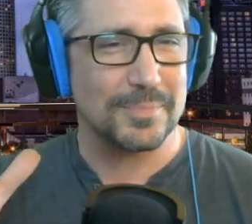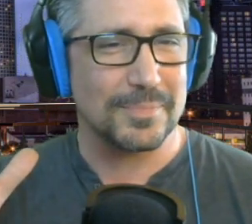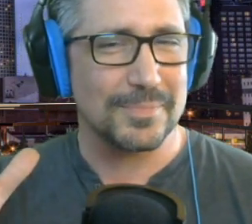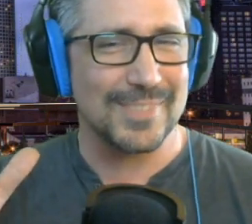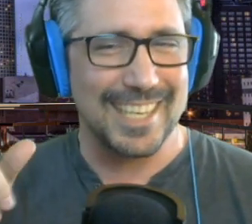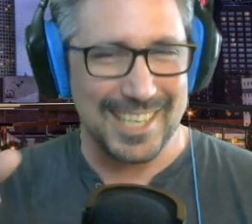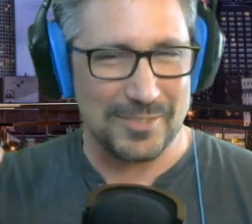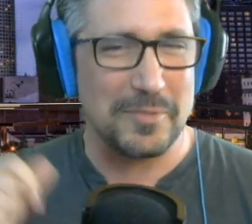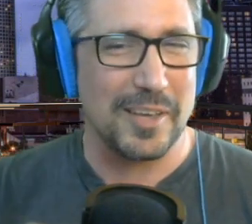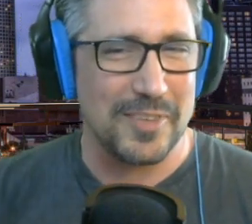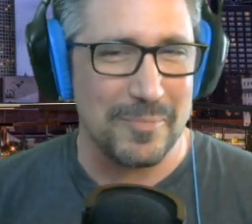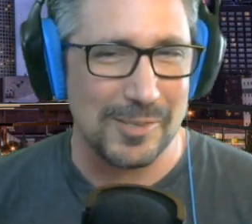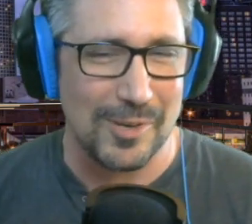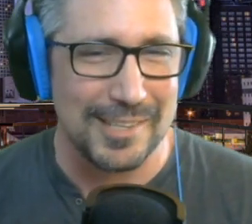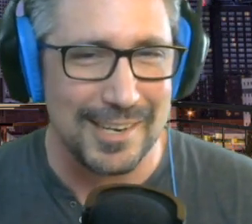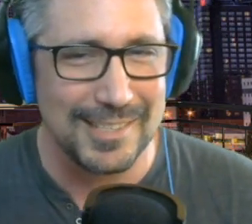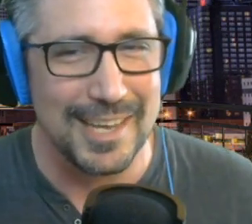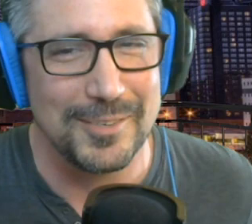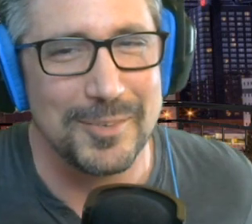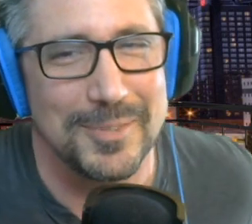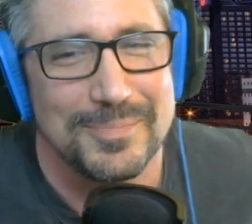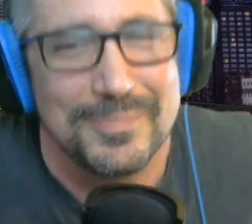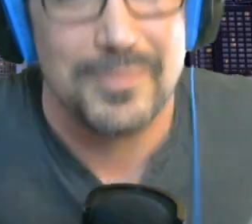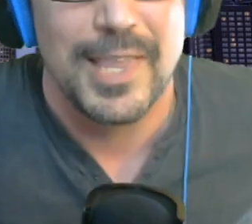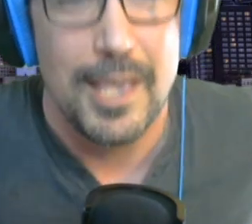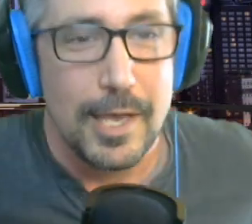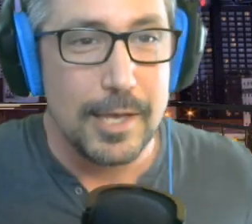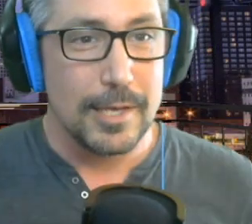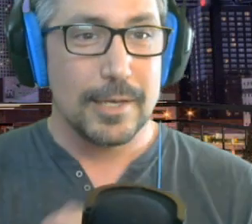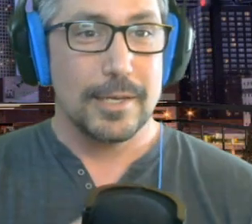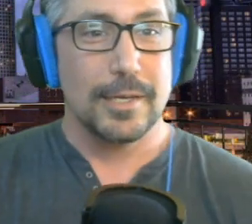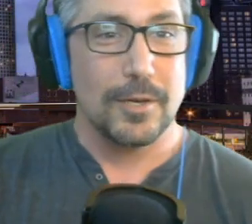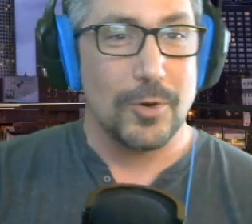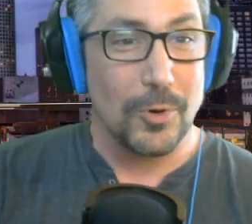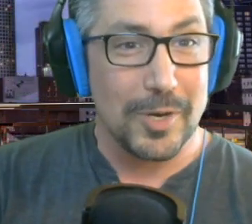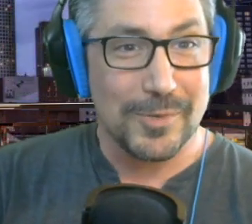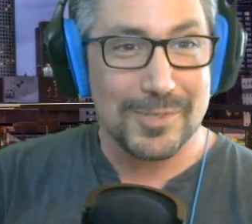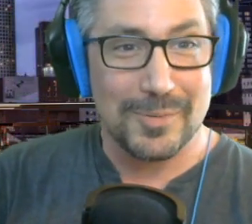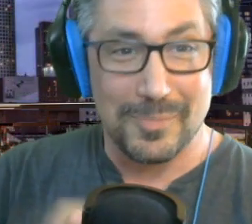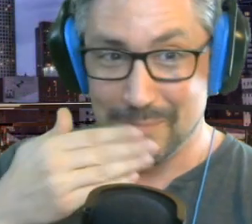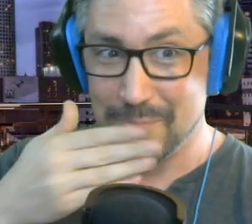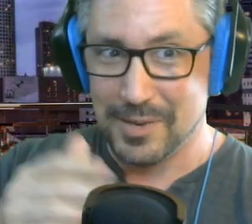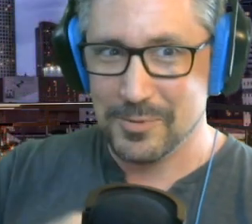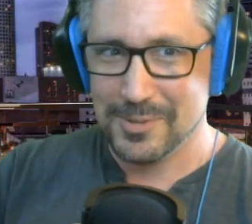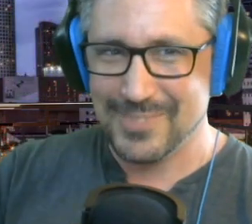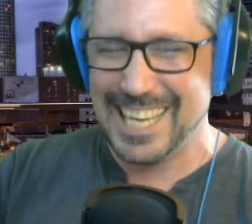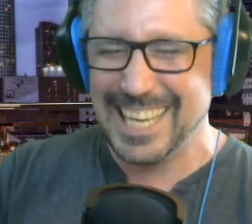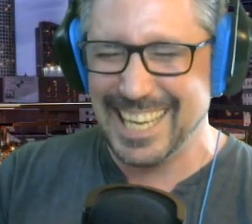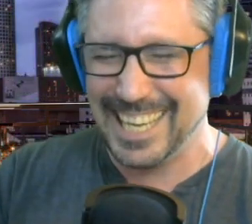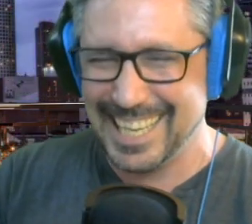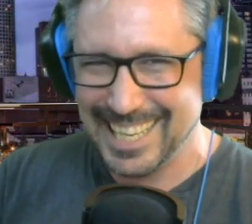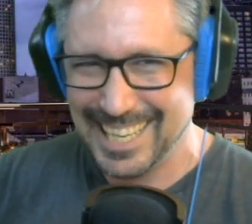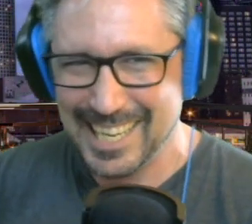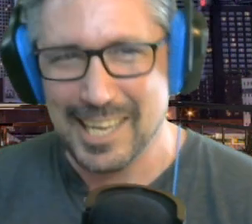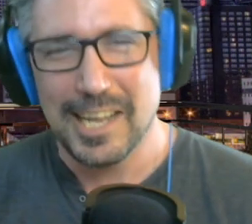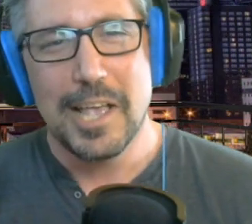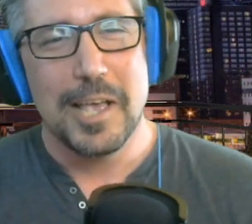Parfait! Je viens de vérifier moi sur internet directement. On recommence? Bienvenue.